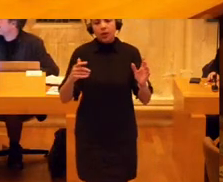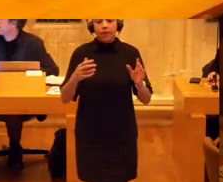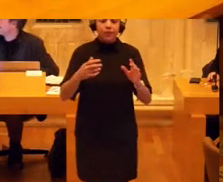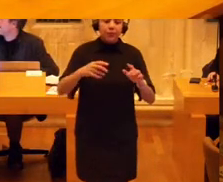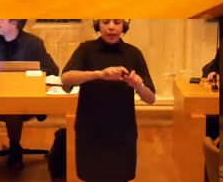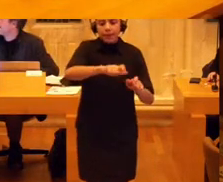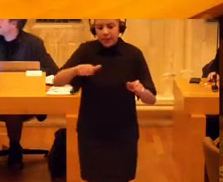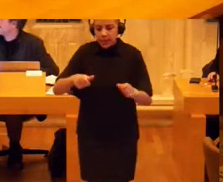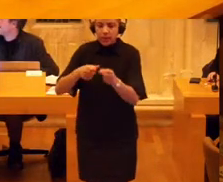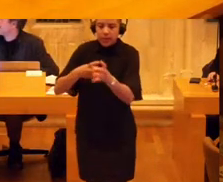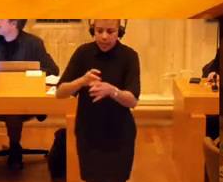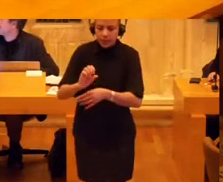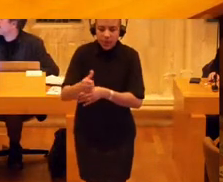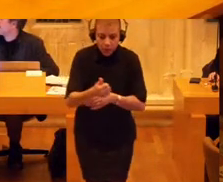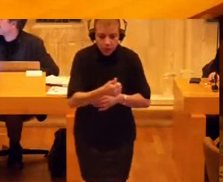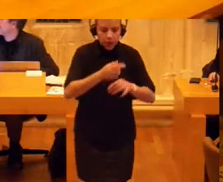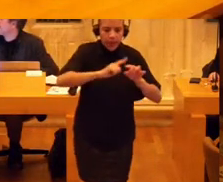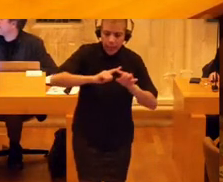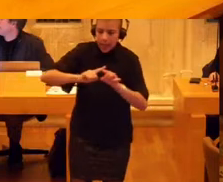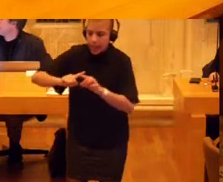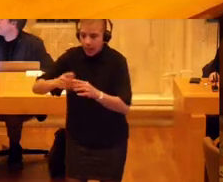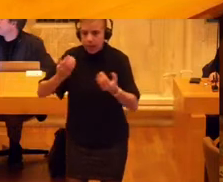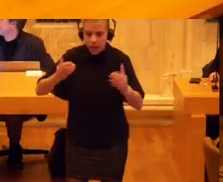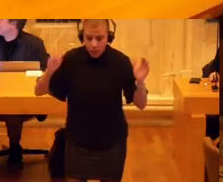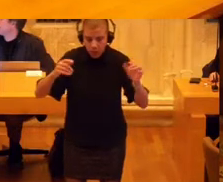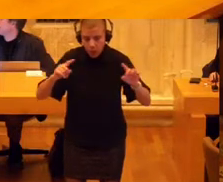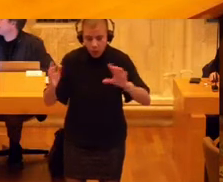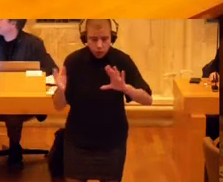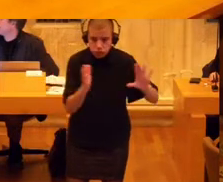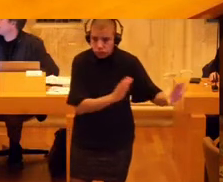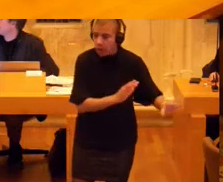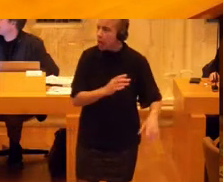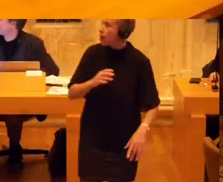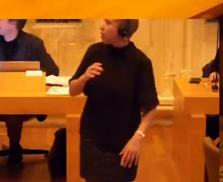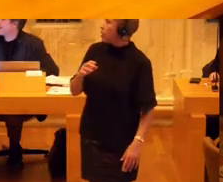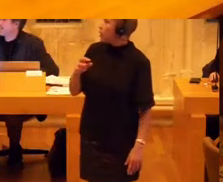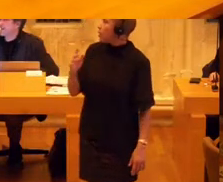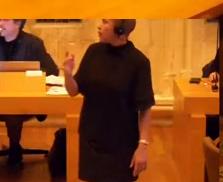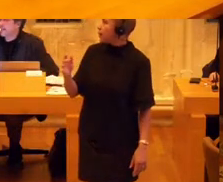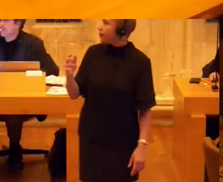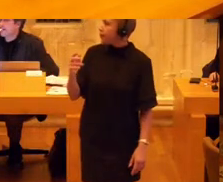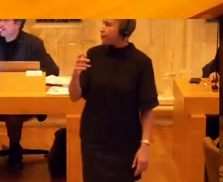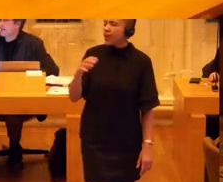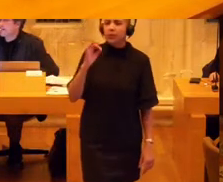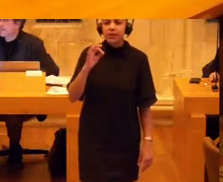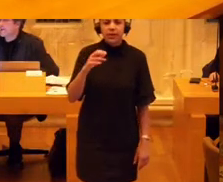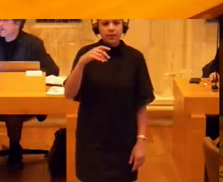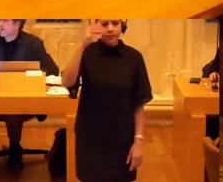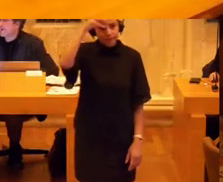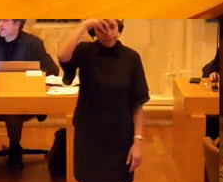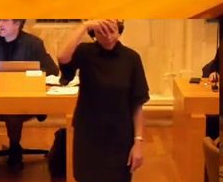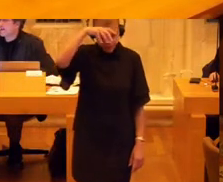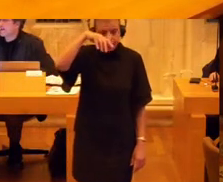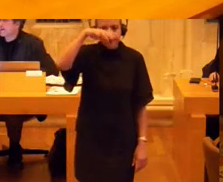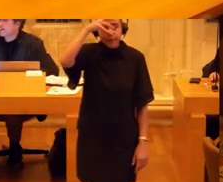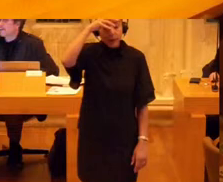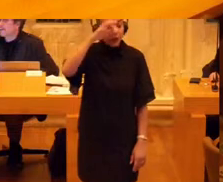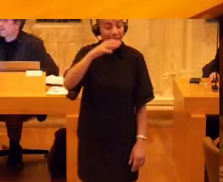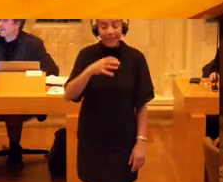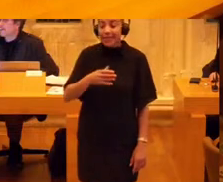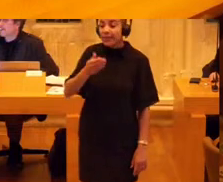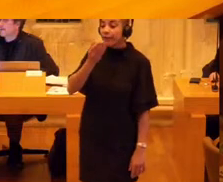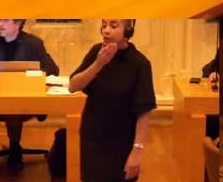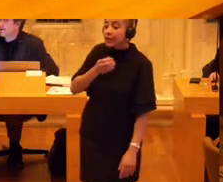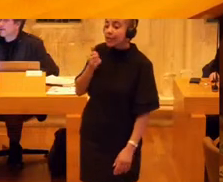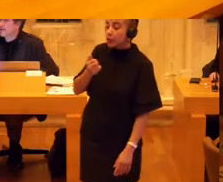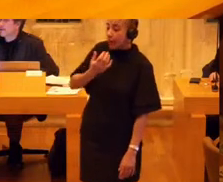dans cette ville. Oui, bonsoir à toutes et à tous. C'était juste pour préciser par rapport à ton observation et ta suggestion, Francis, comme